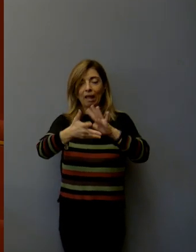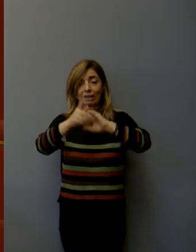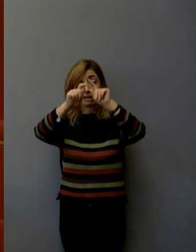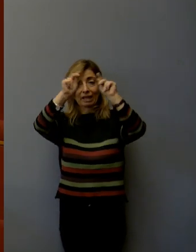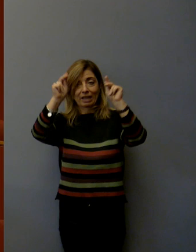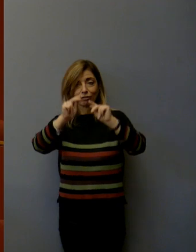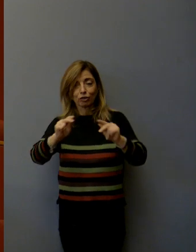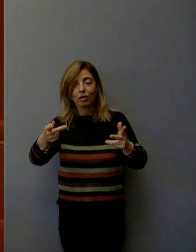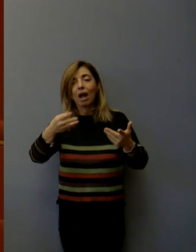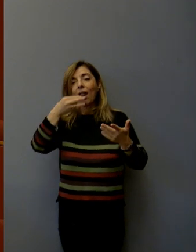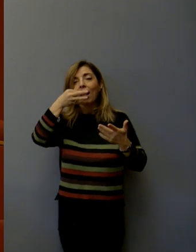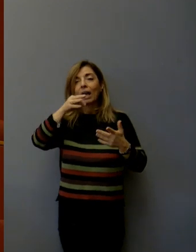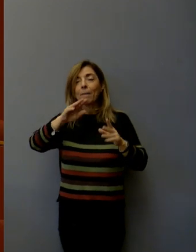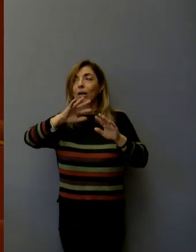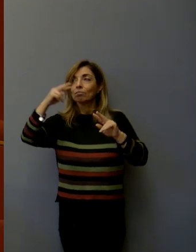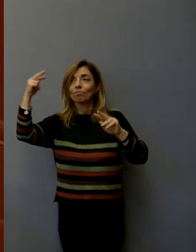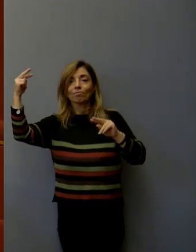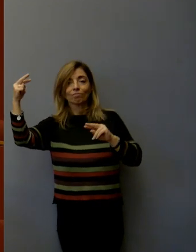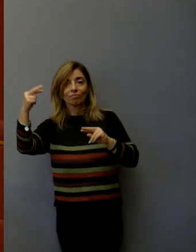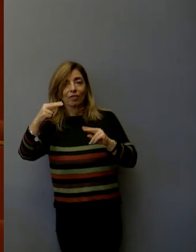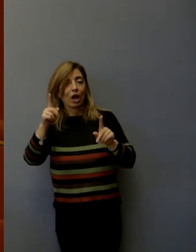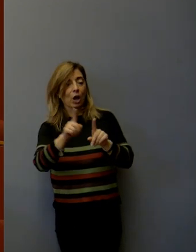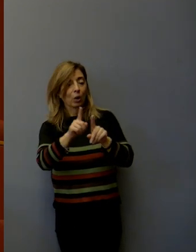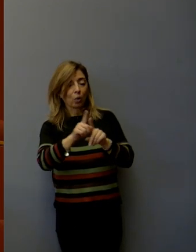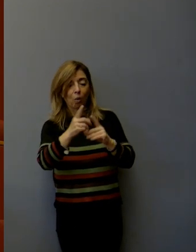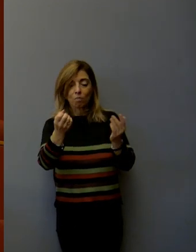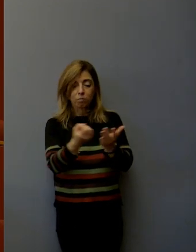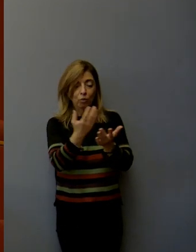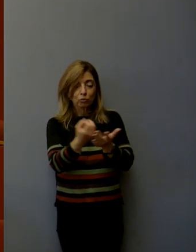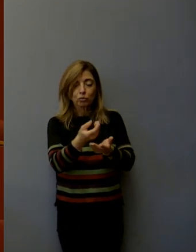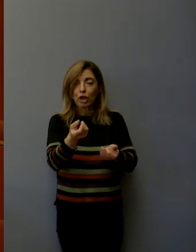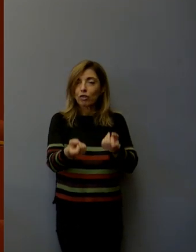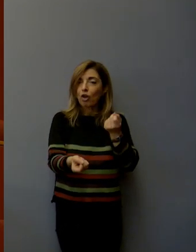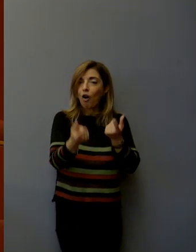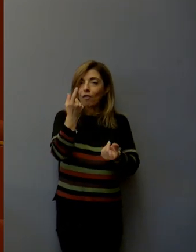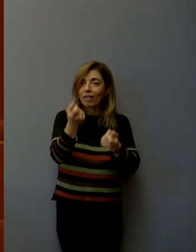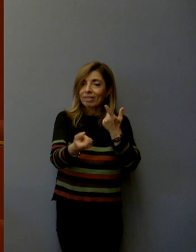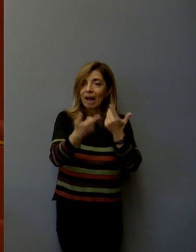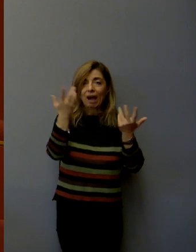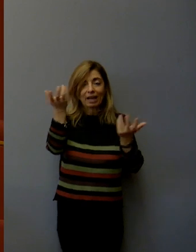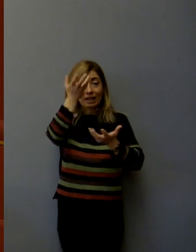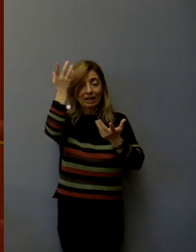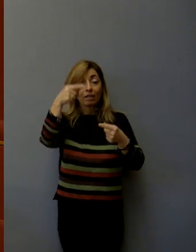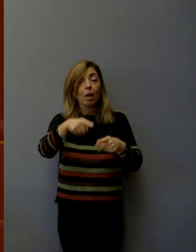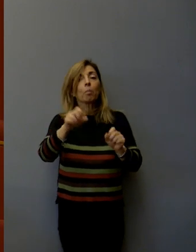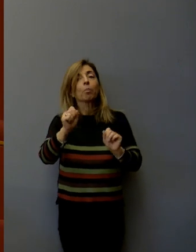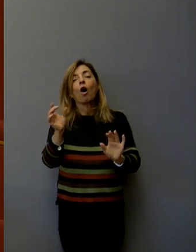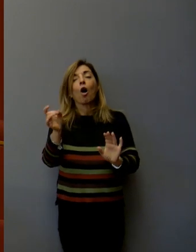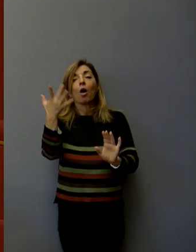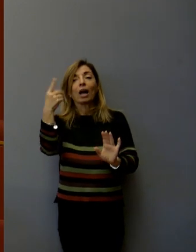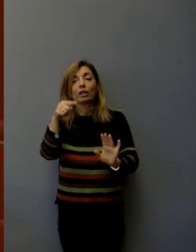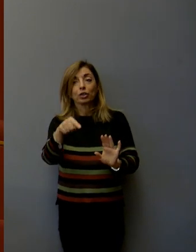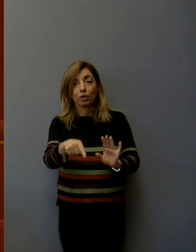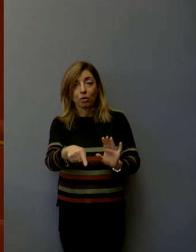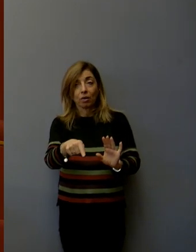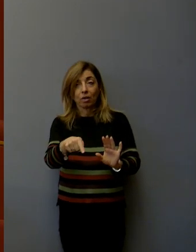di essere vista dall'esterno con una città dove si produce novità su luce creatività questa Potrebbe essere un'occasione quindi dicevo